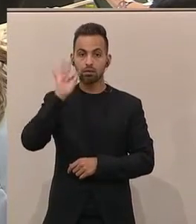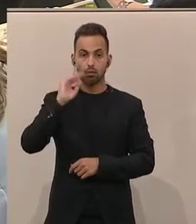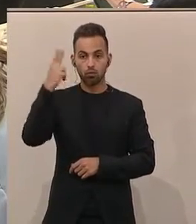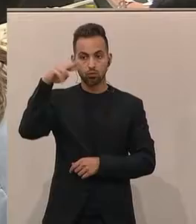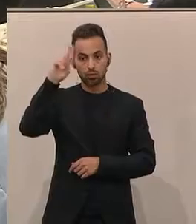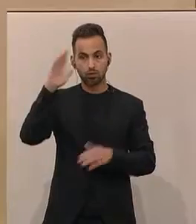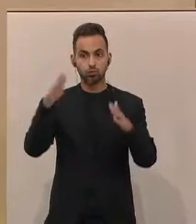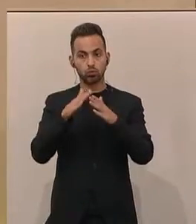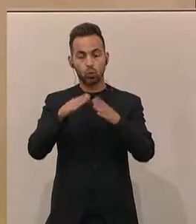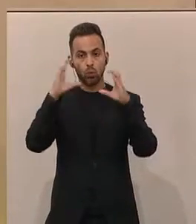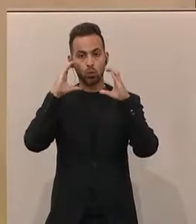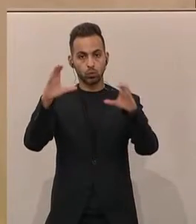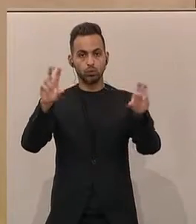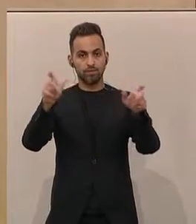Bildschirmen.